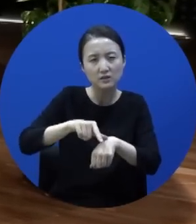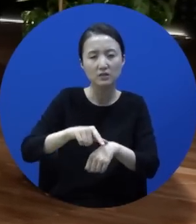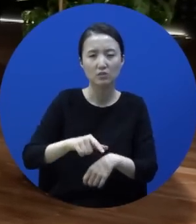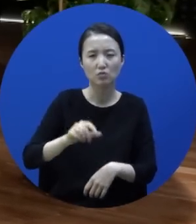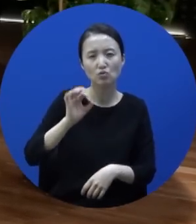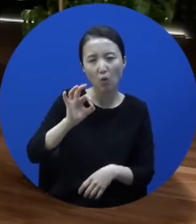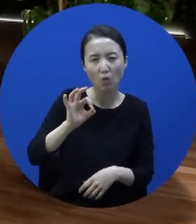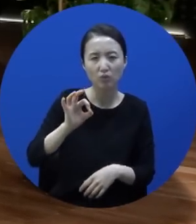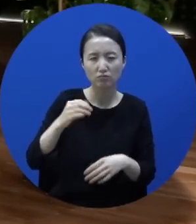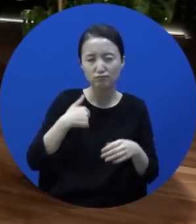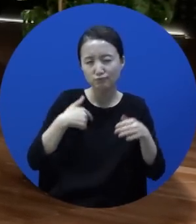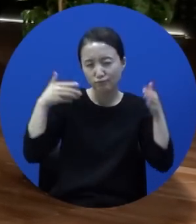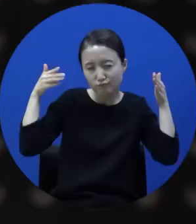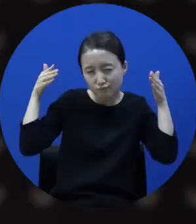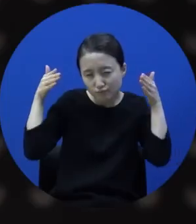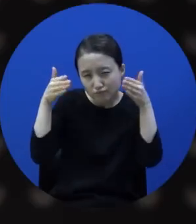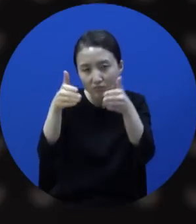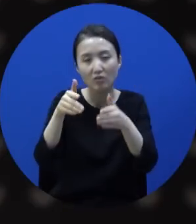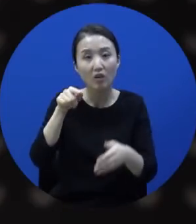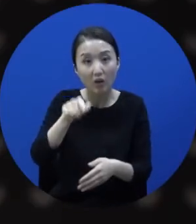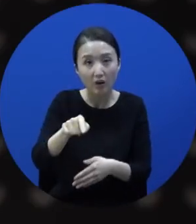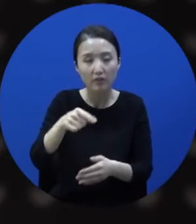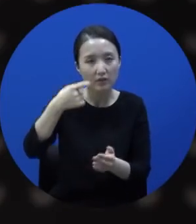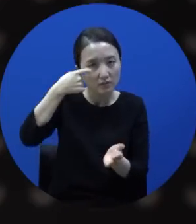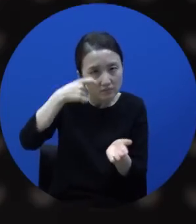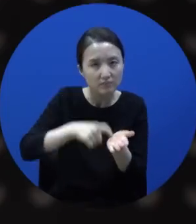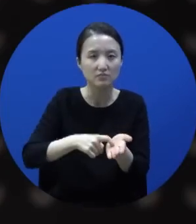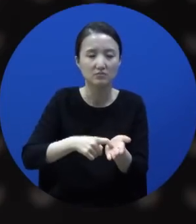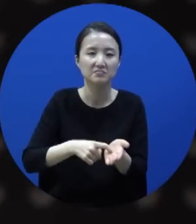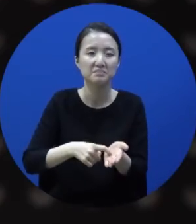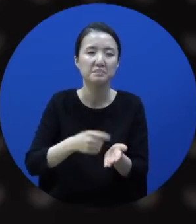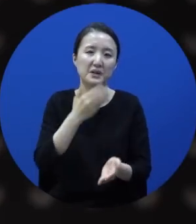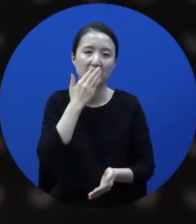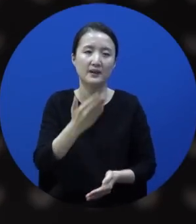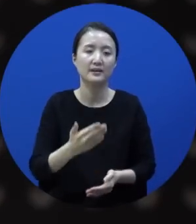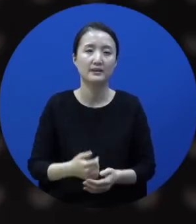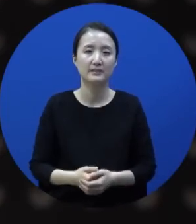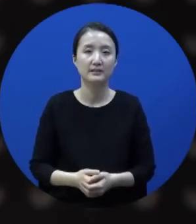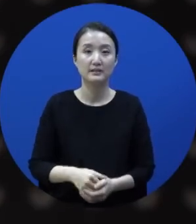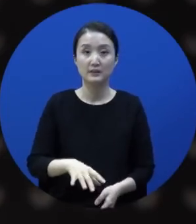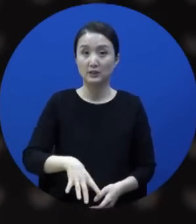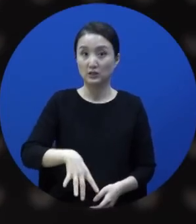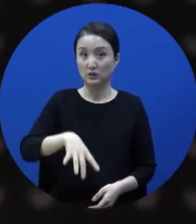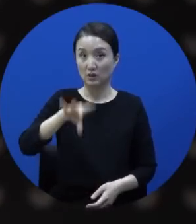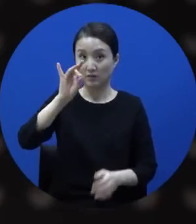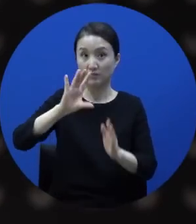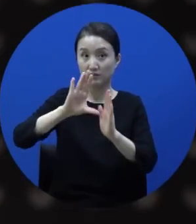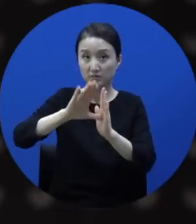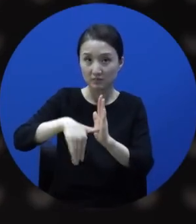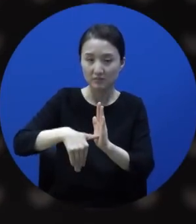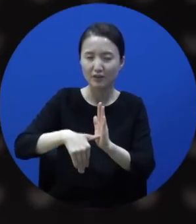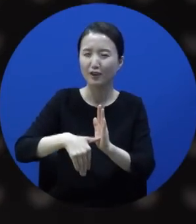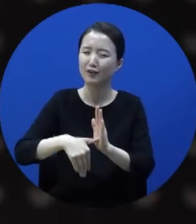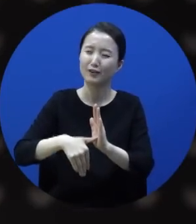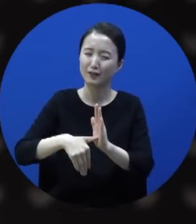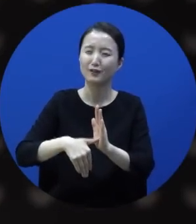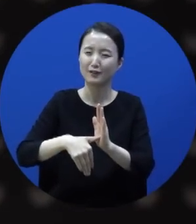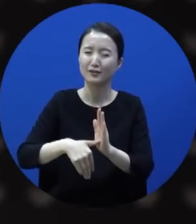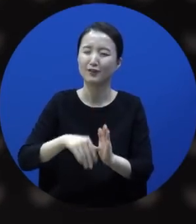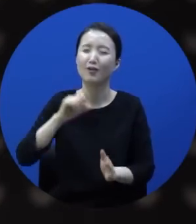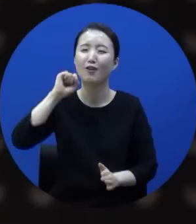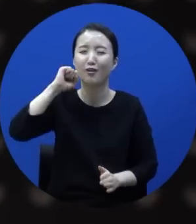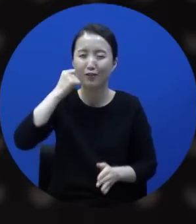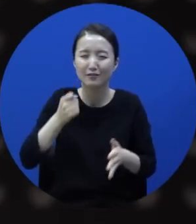됩니다. 그러면 처음 시작은 어렵잖아요. 그죠? 어려우면 내가 잘할 수 있는 것부터 하는 게 맞는